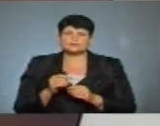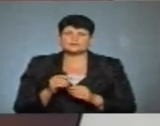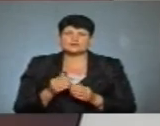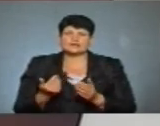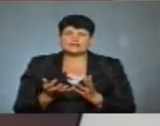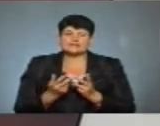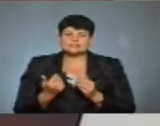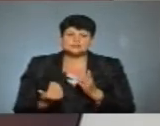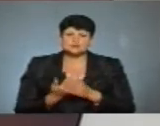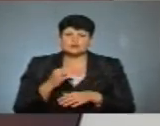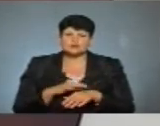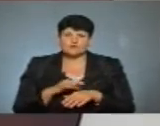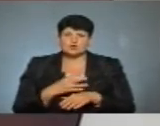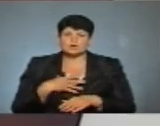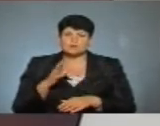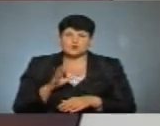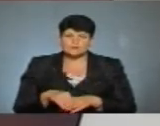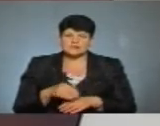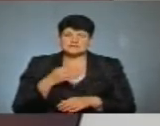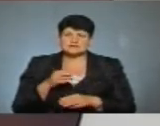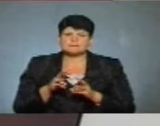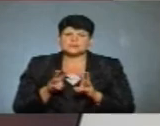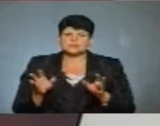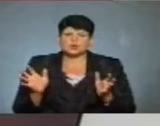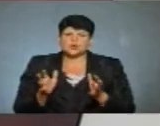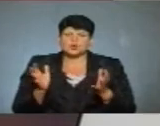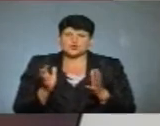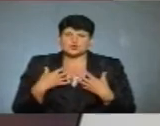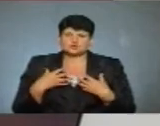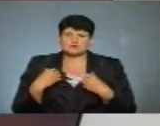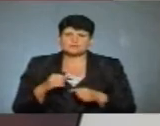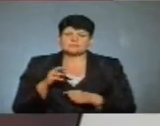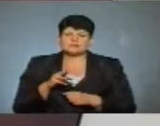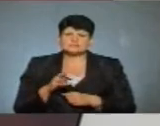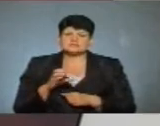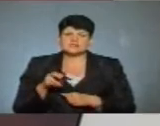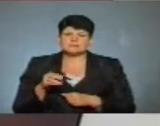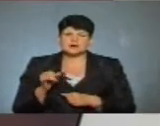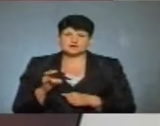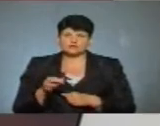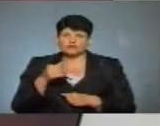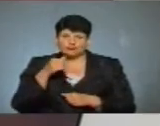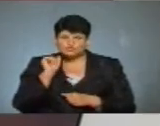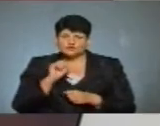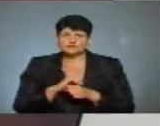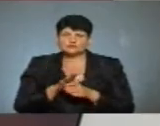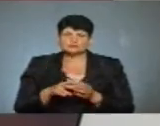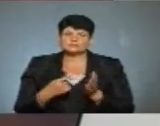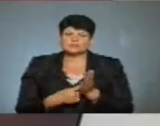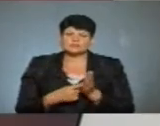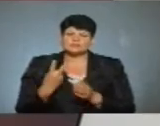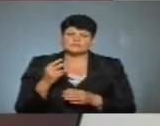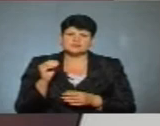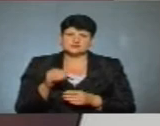нових хворих і померлих. Як розповів міністр охорони здоров'я Максим Степанов, вчора COVID-19 підтвердили у